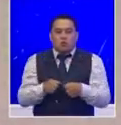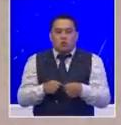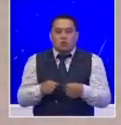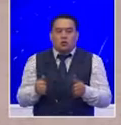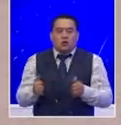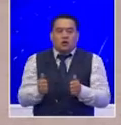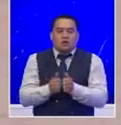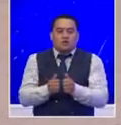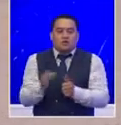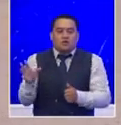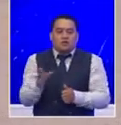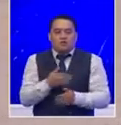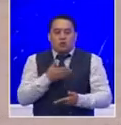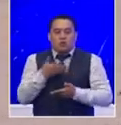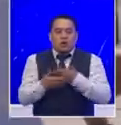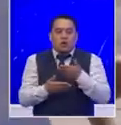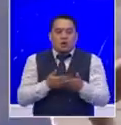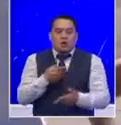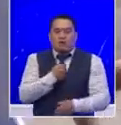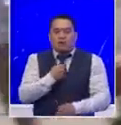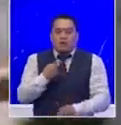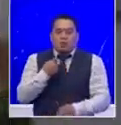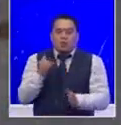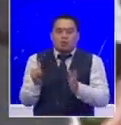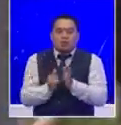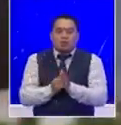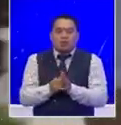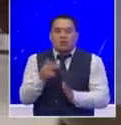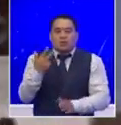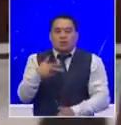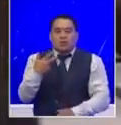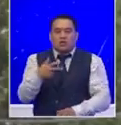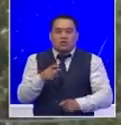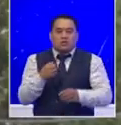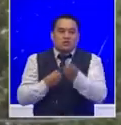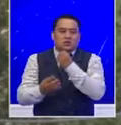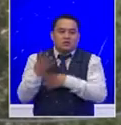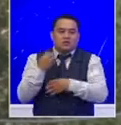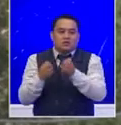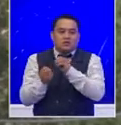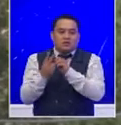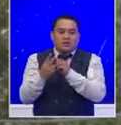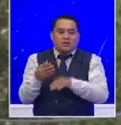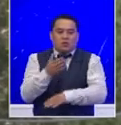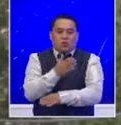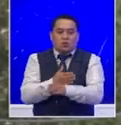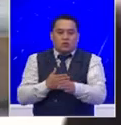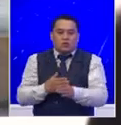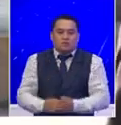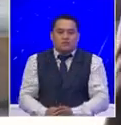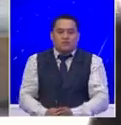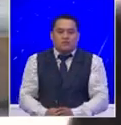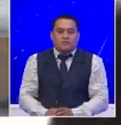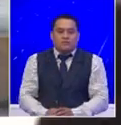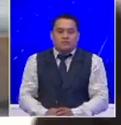покидает на протяжении всего перехода. Всего по Талдыкургану установлено около 30 таких светофоров на 12 пересечениях улиц.